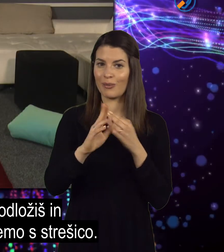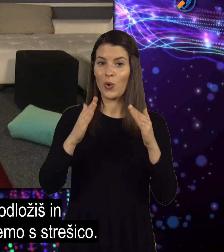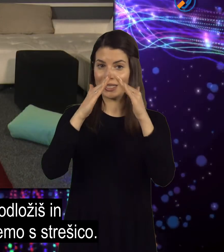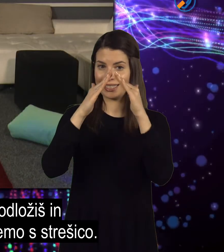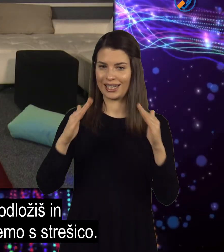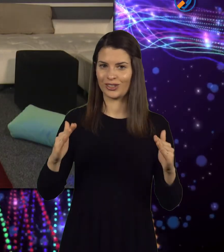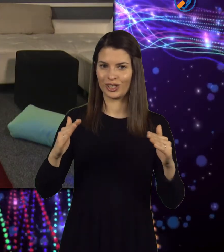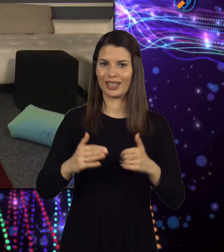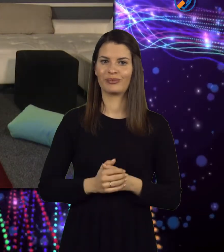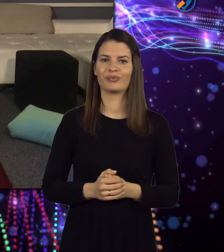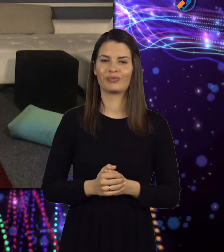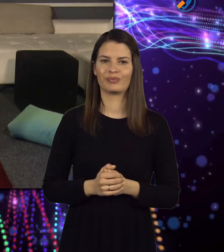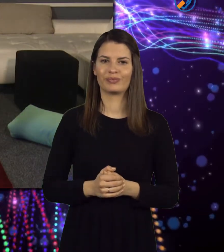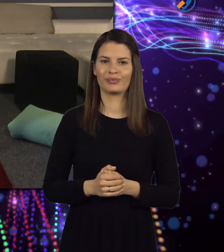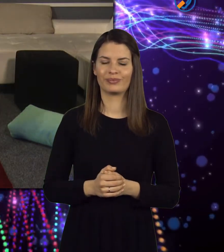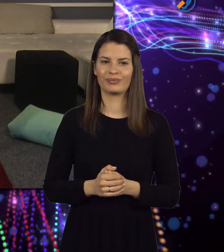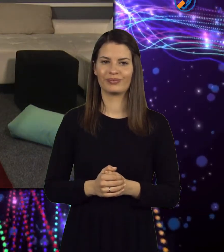Nadaljujemo s strešico.